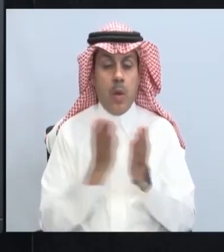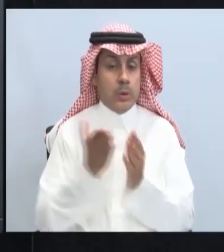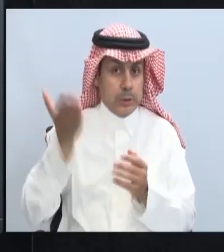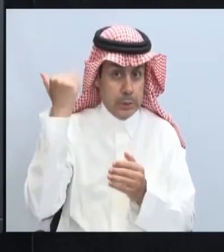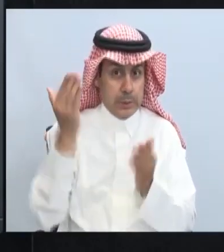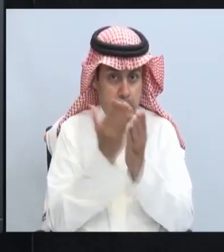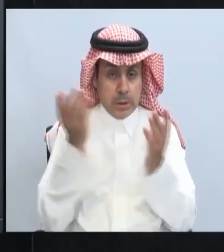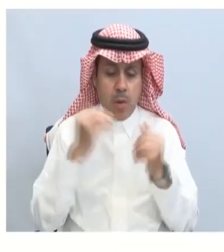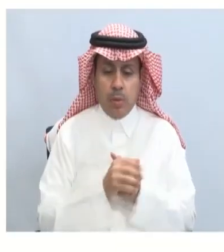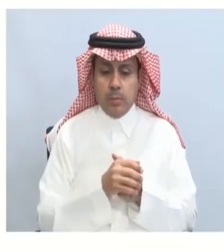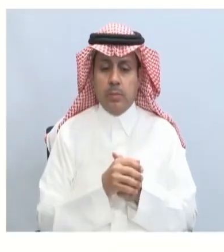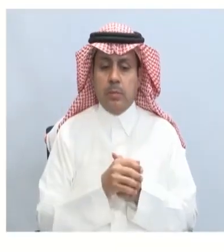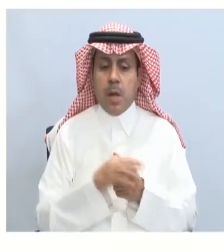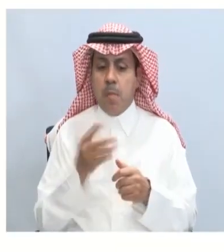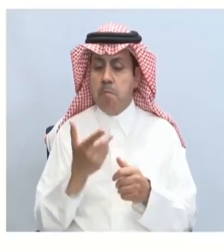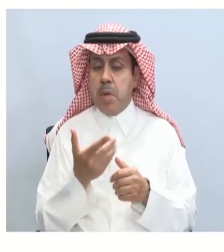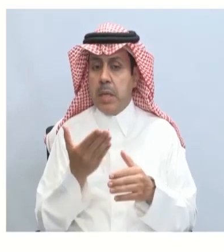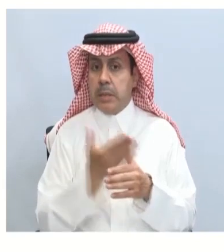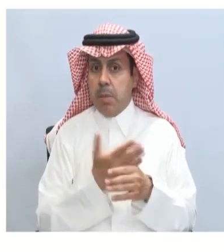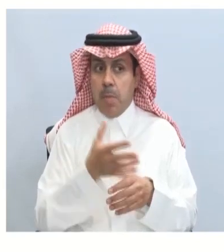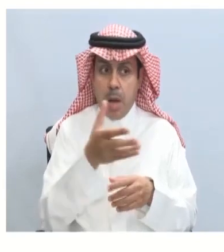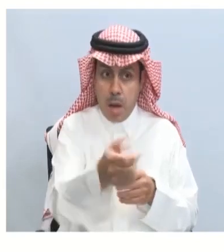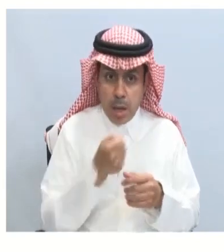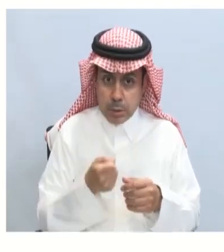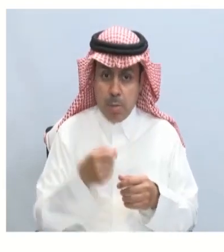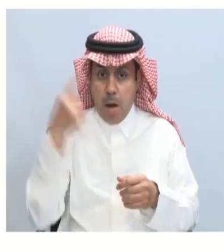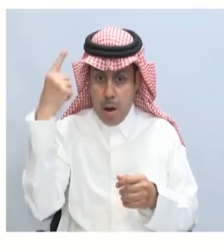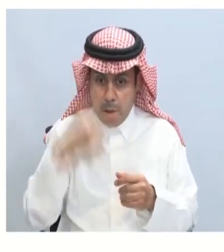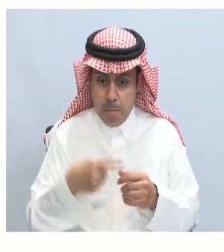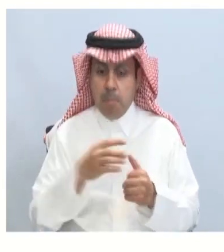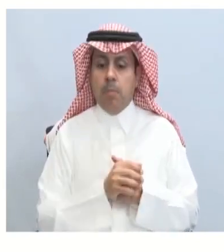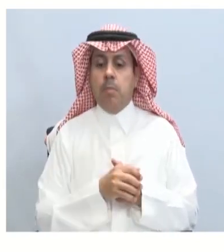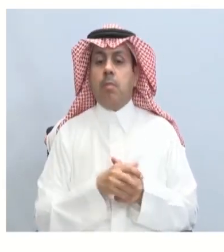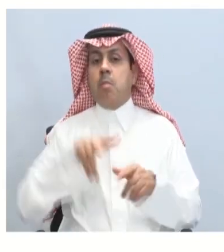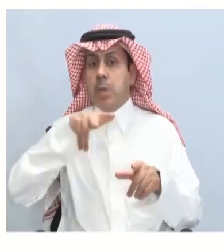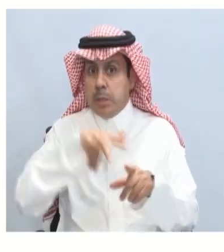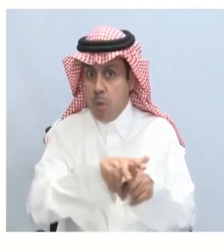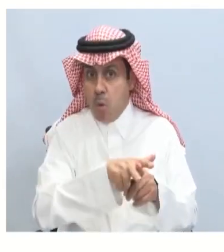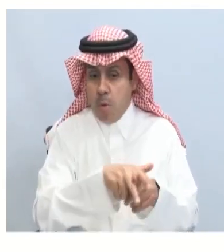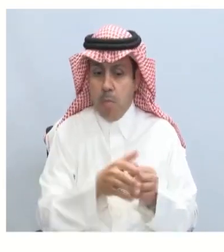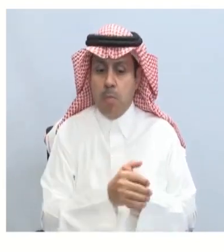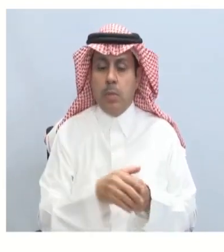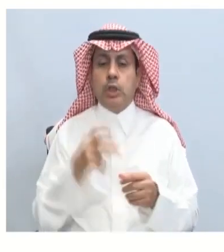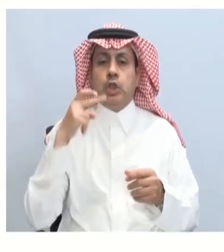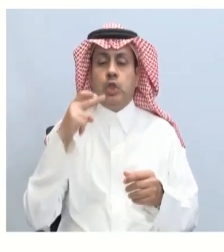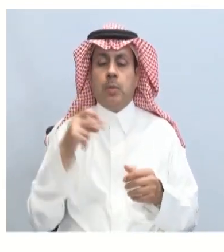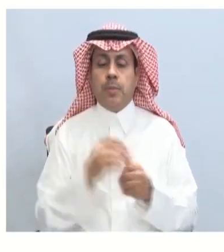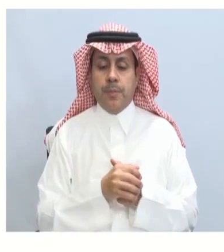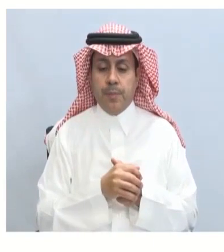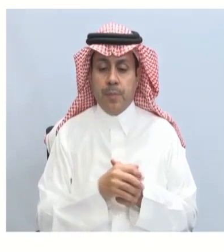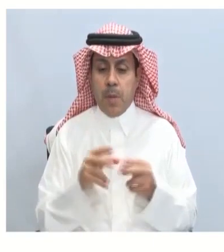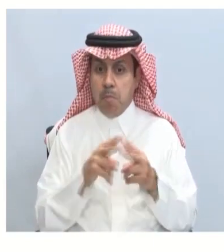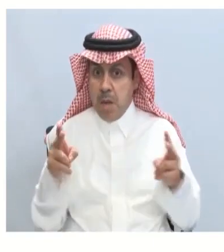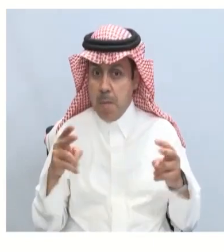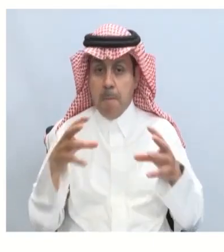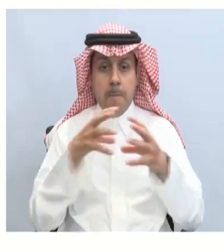ضوء الدراسه لاسباب الكسب المحرم بسبب الظلم اجب عن الاتي بين معنى